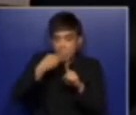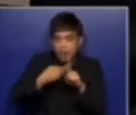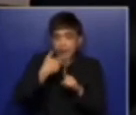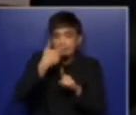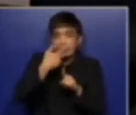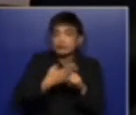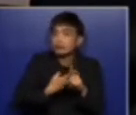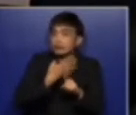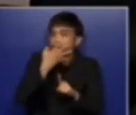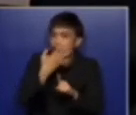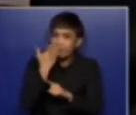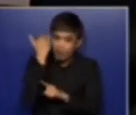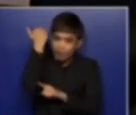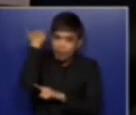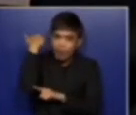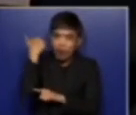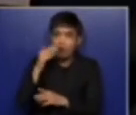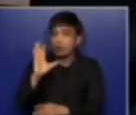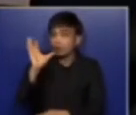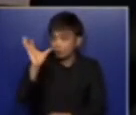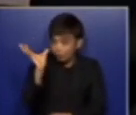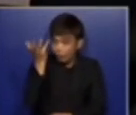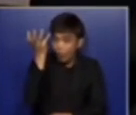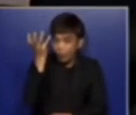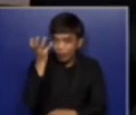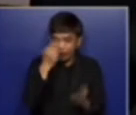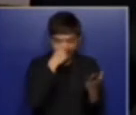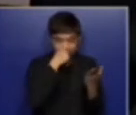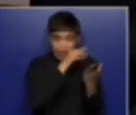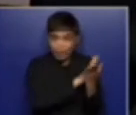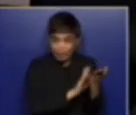ทั้งโลกรวมทั้งประเทศไ